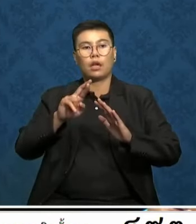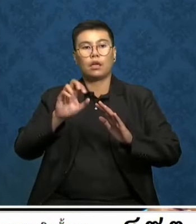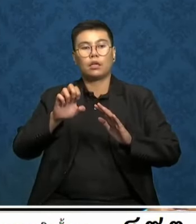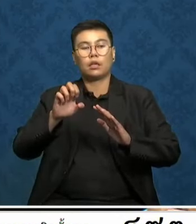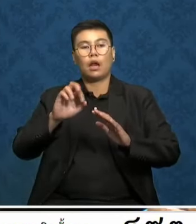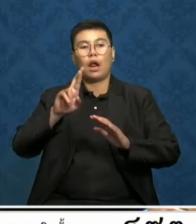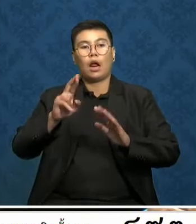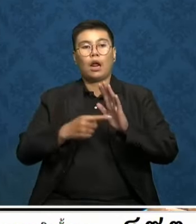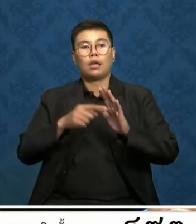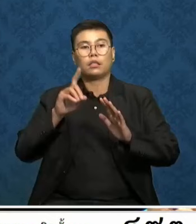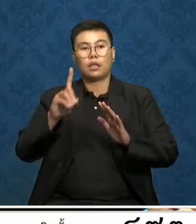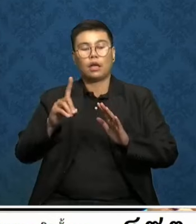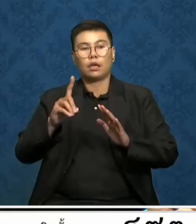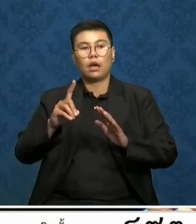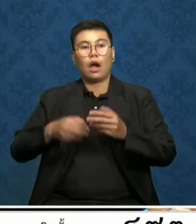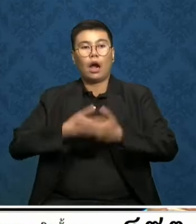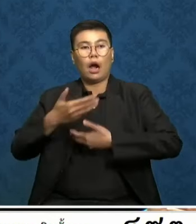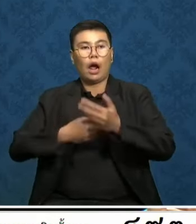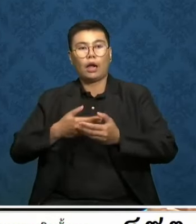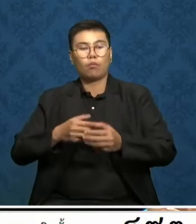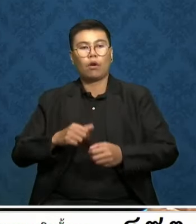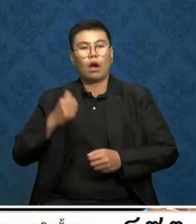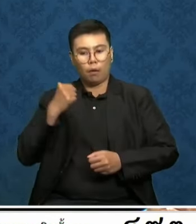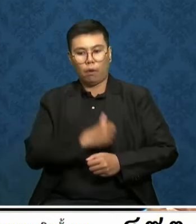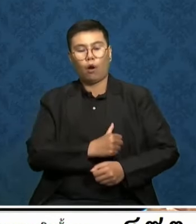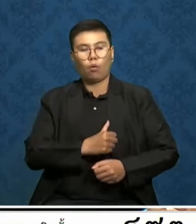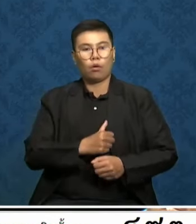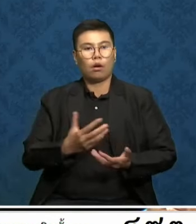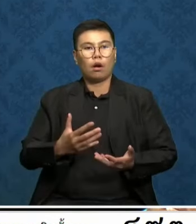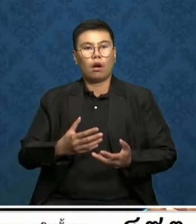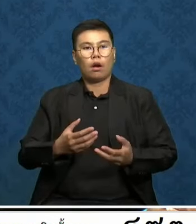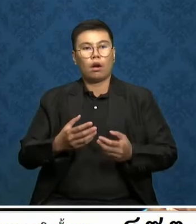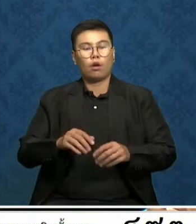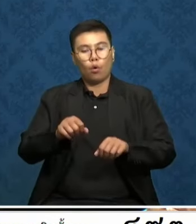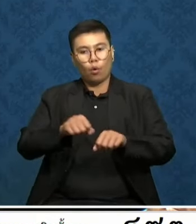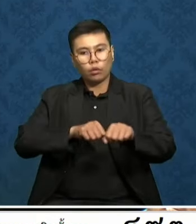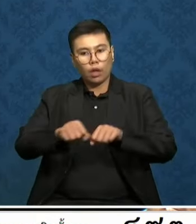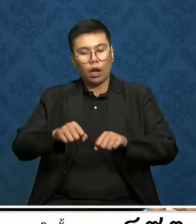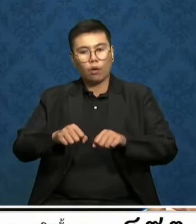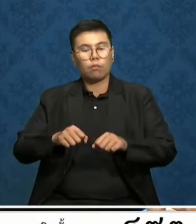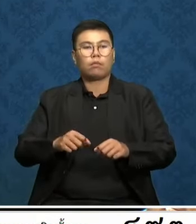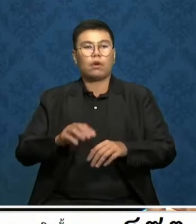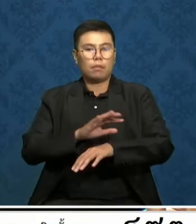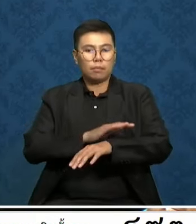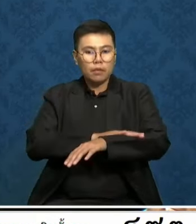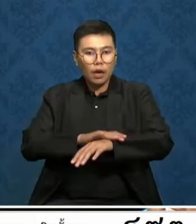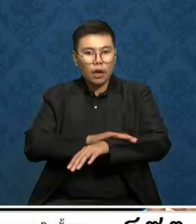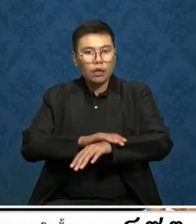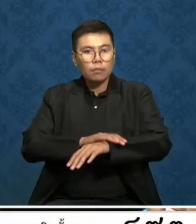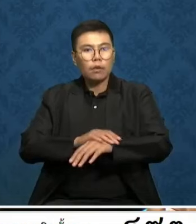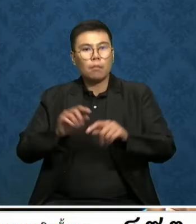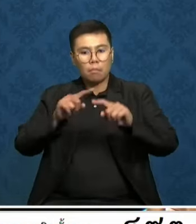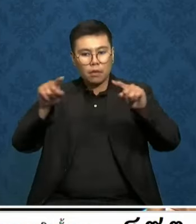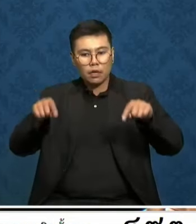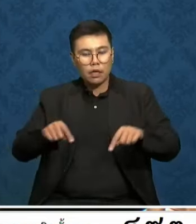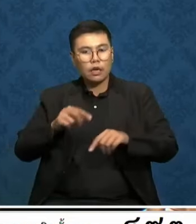ป็นย่านเครื่องหนังที่โด่งดังครับหลายล้อมไปด้วยร้านขายเครื่องหนังนะครับไม่ว่าจะเป็นแผ่นหนังเอ่ยมี